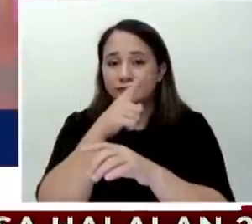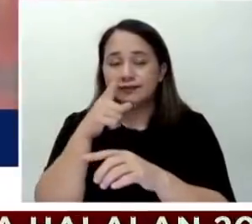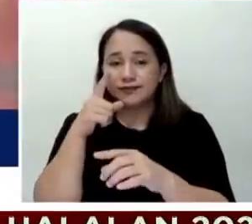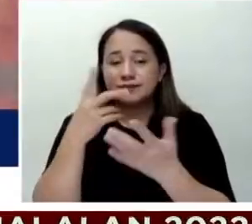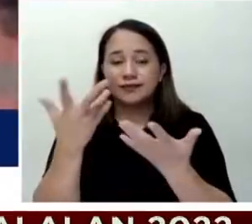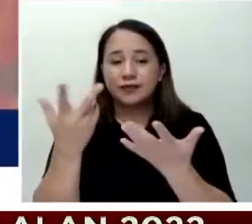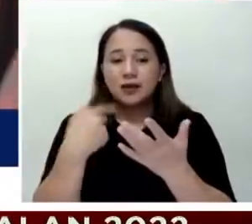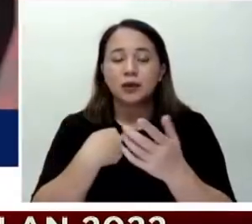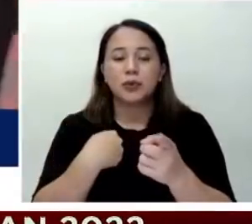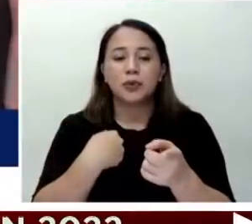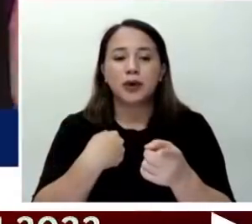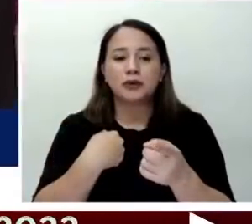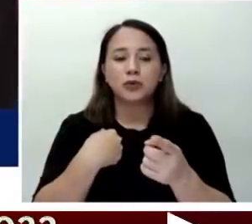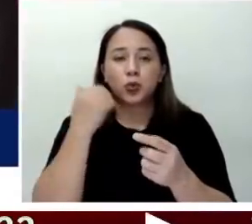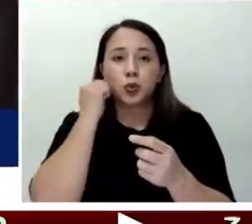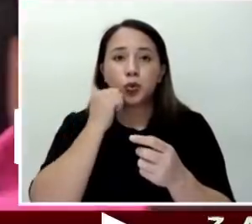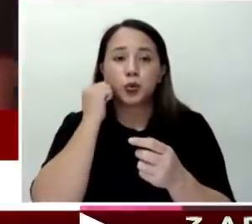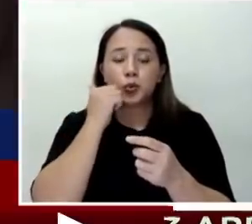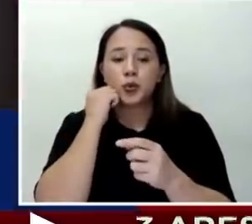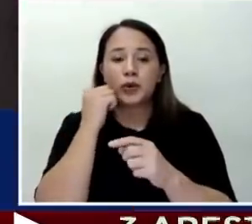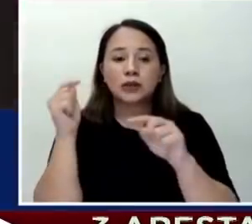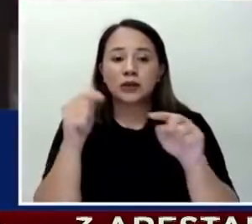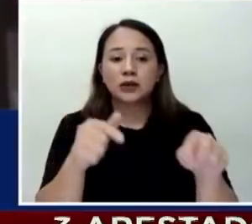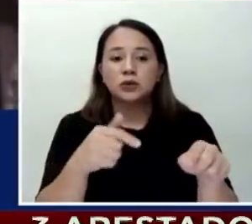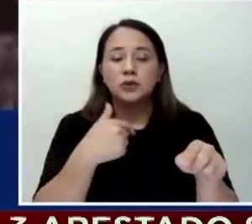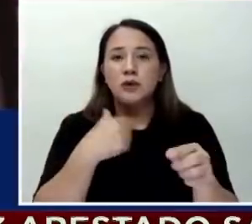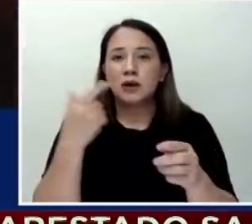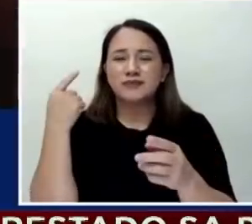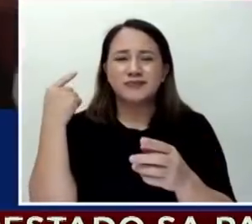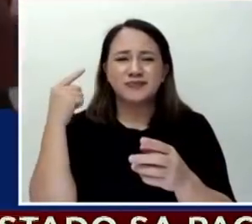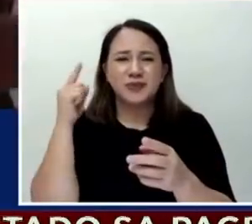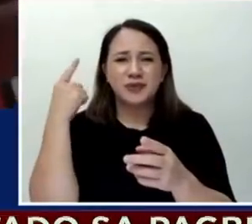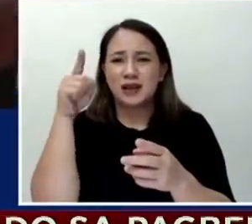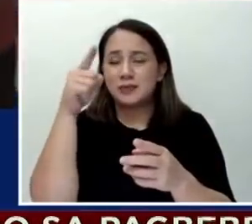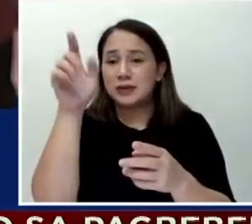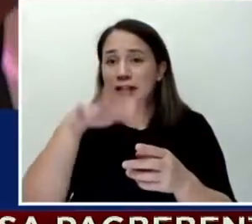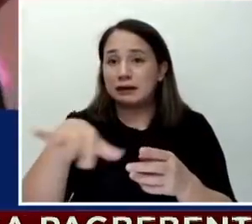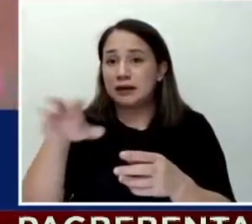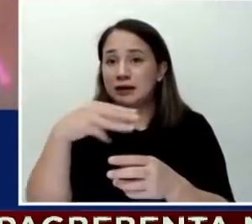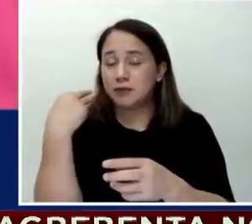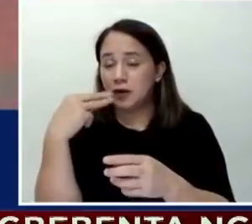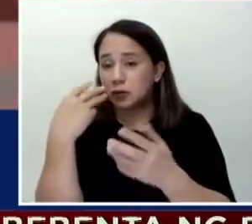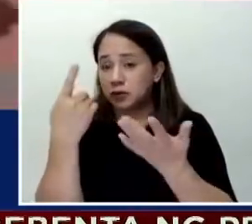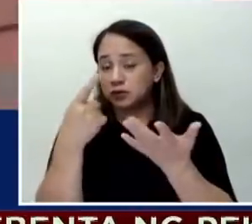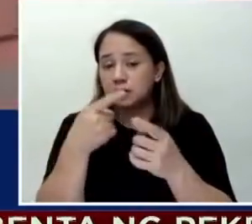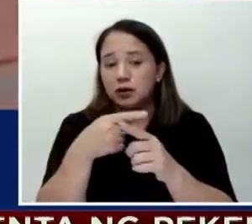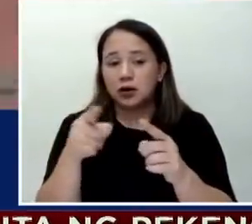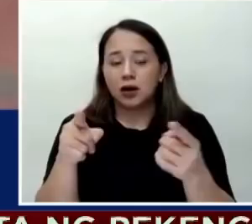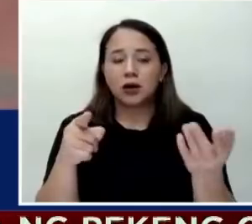siya sa lahat po ng isolated areas po sa Marawi, since I'm from Marawi.